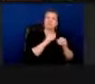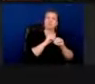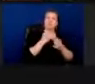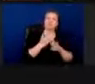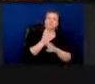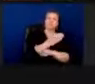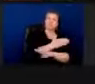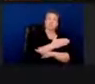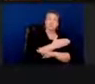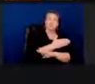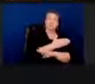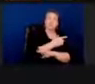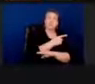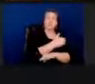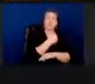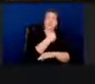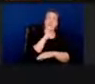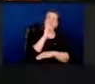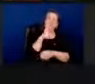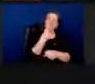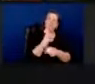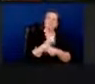wanafunzi